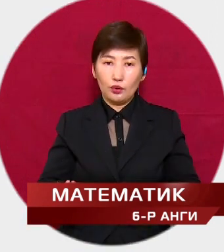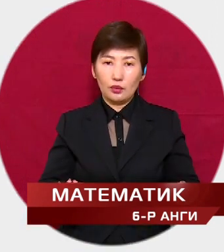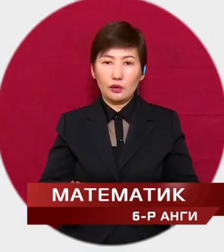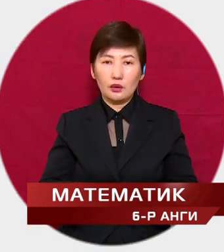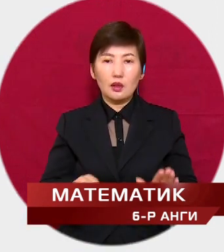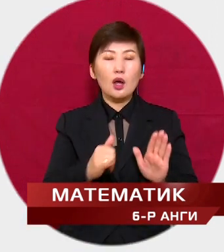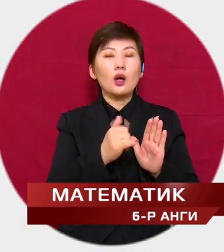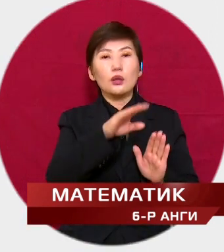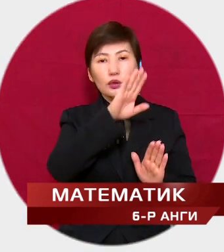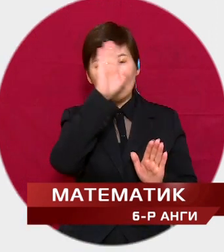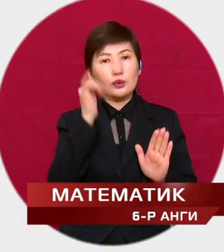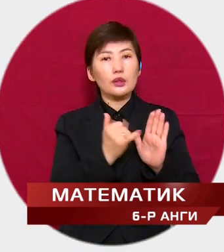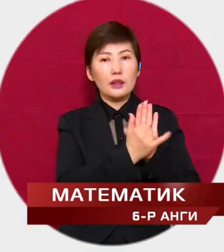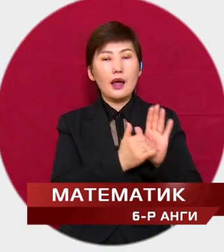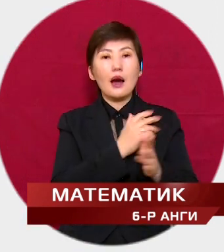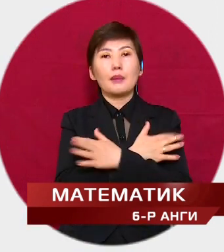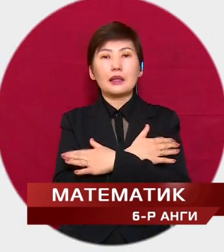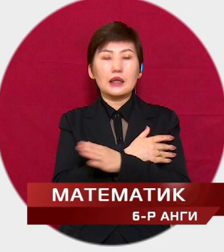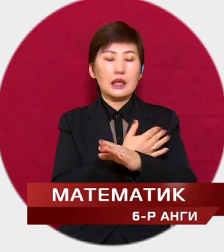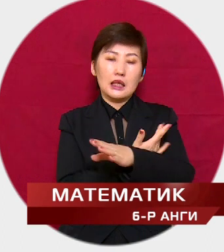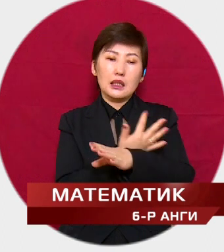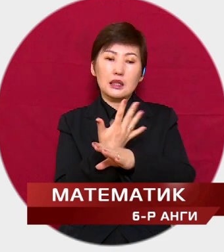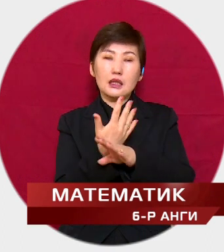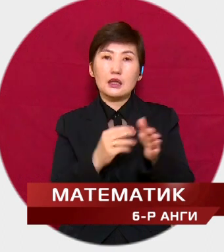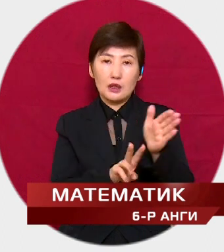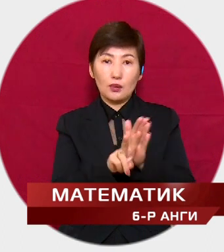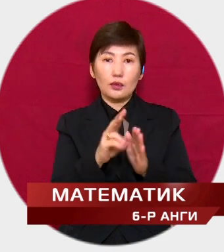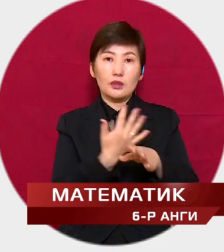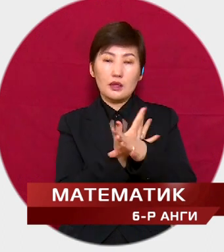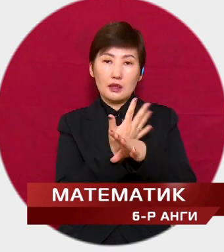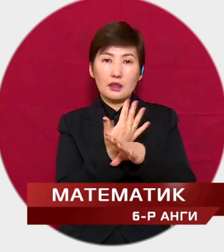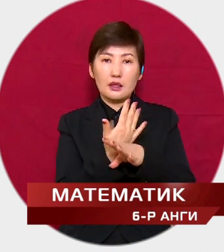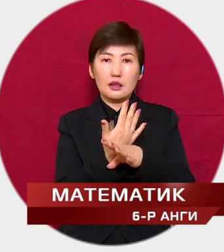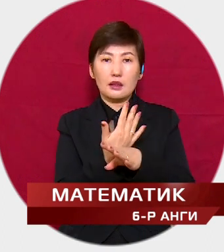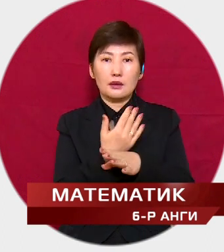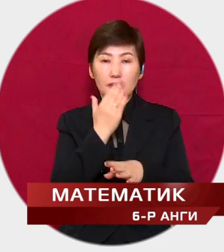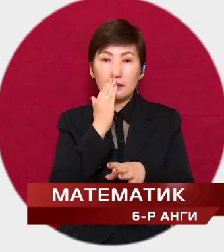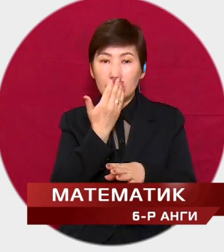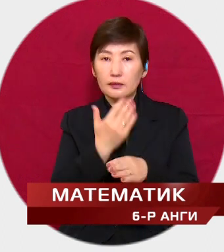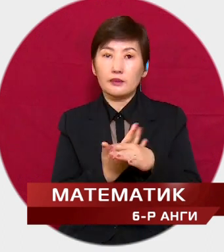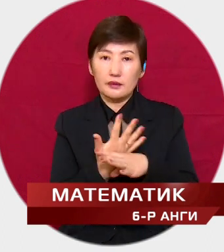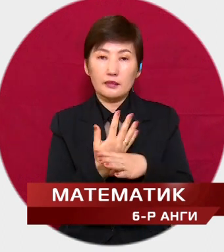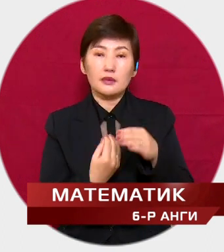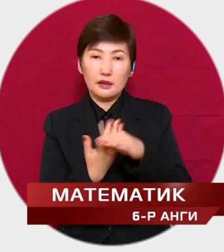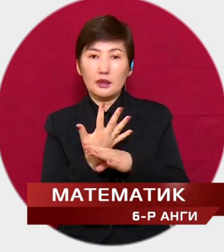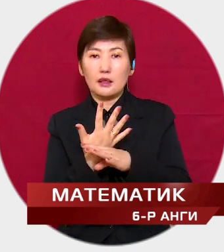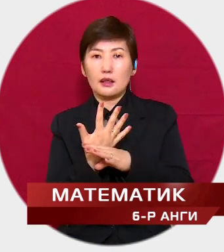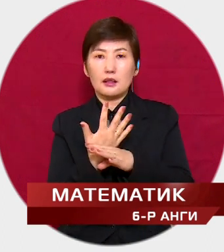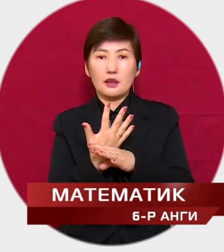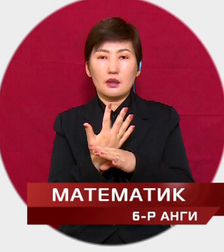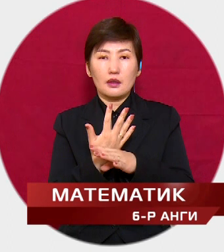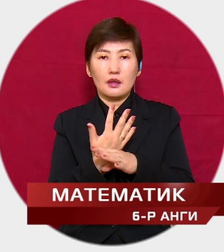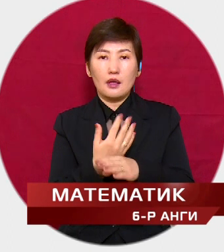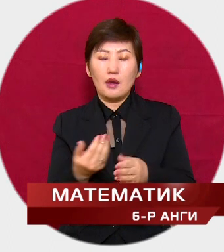зуны амралтаараа цэцэг тарьсан байна. За тэгвэл энэ тарьсан цэцэгний бүртгэсэн одоо бүртгэл нь одоо